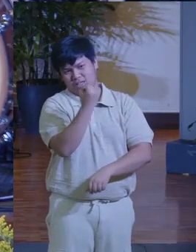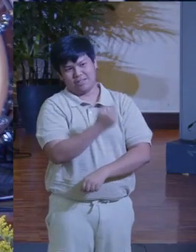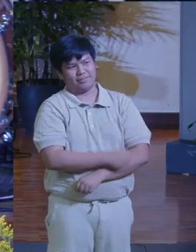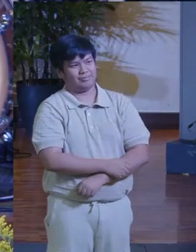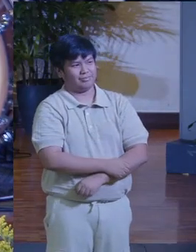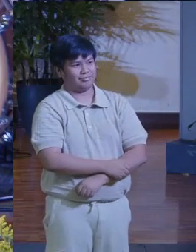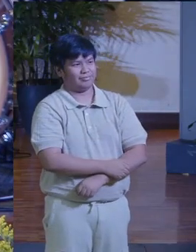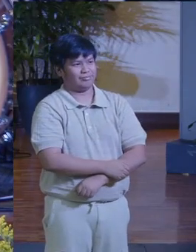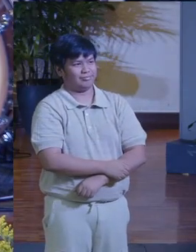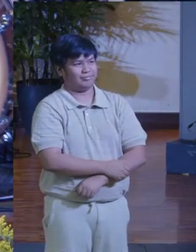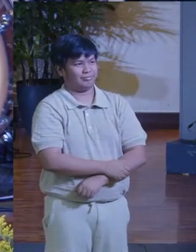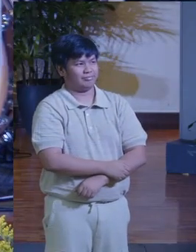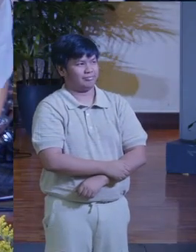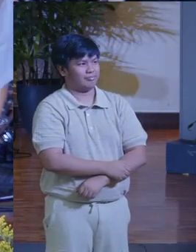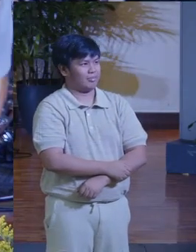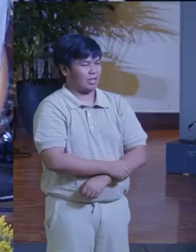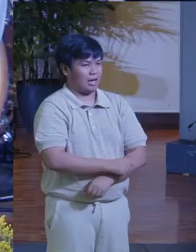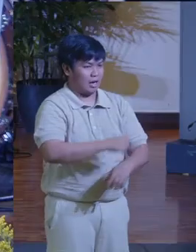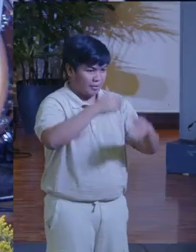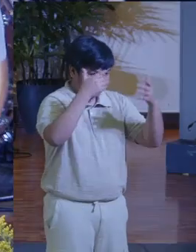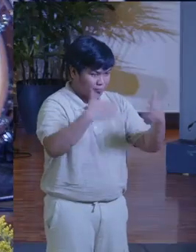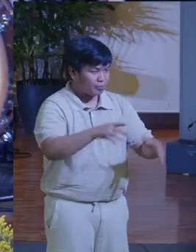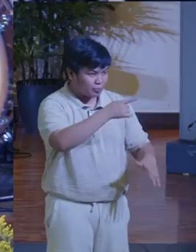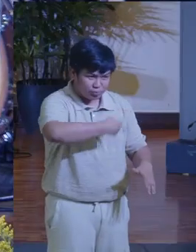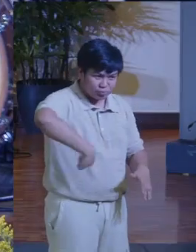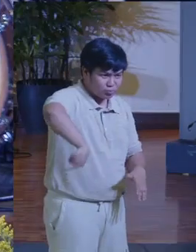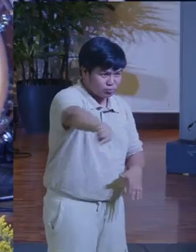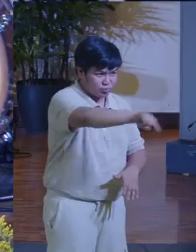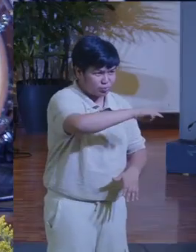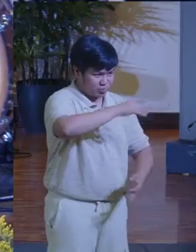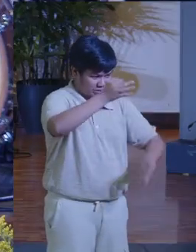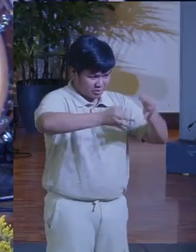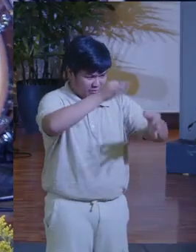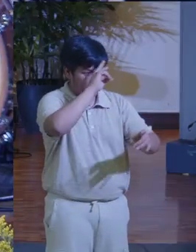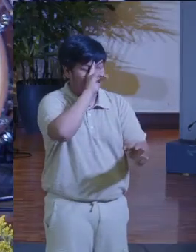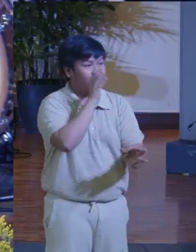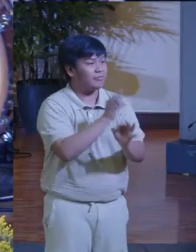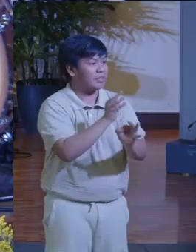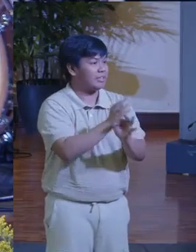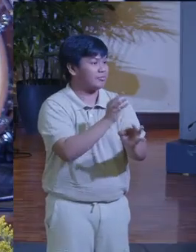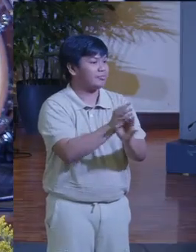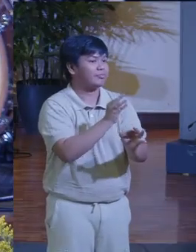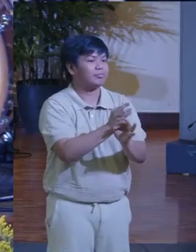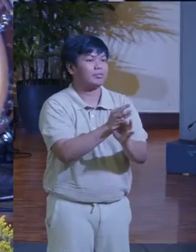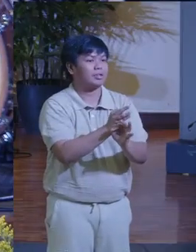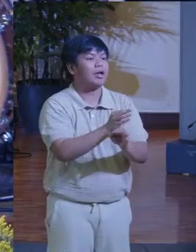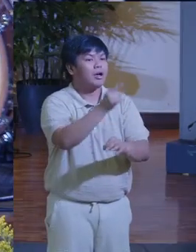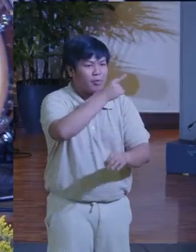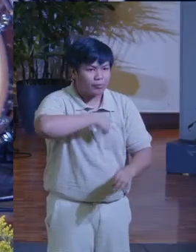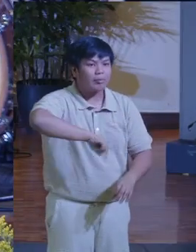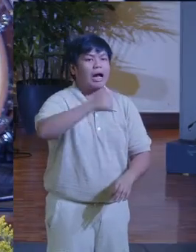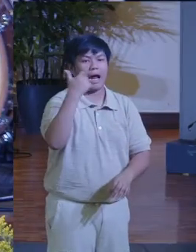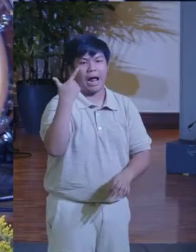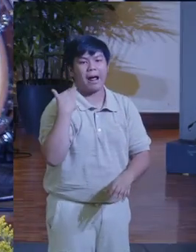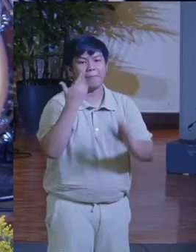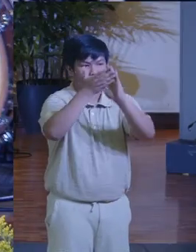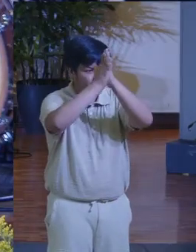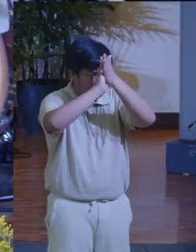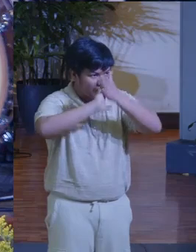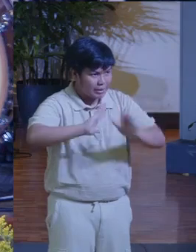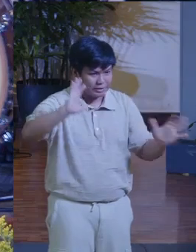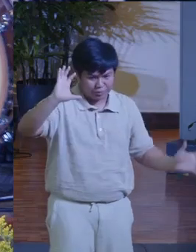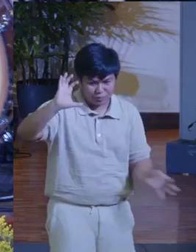Sabi sa Romans 5:1, therefore, since we have been justified by faith, past tense, we have peace with